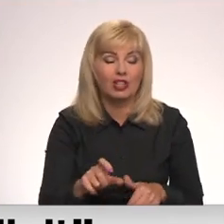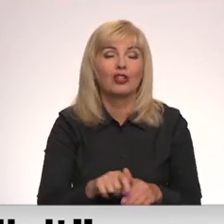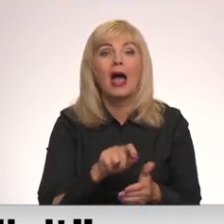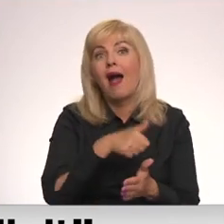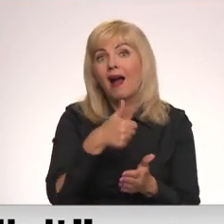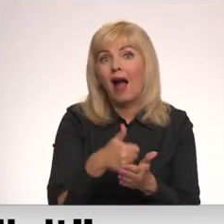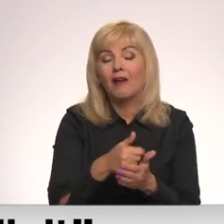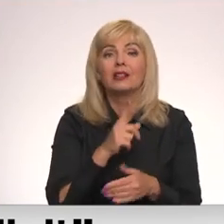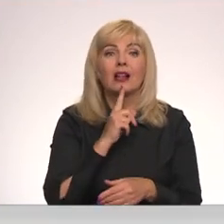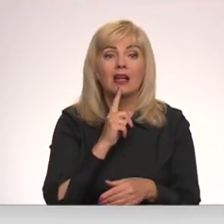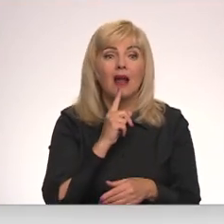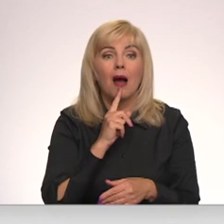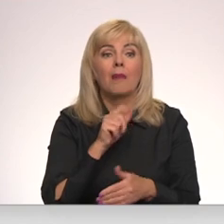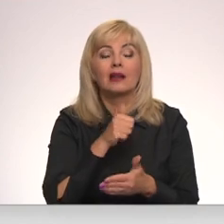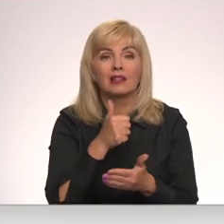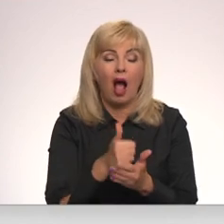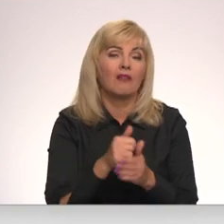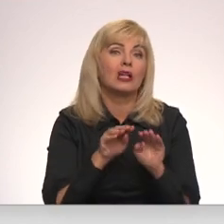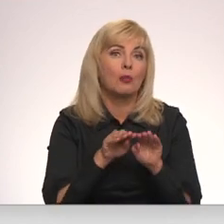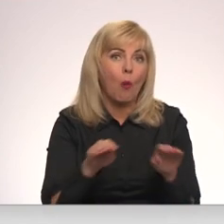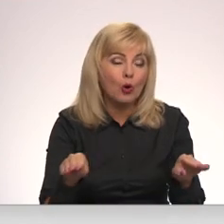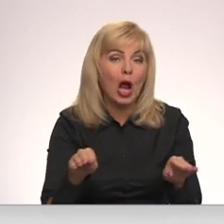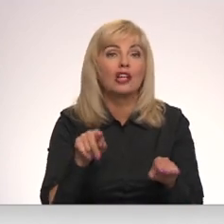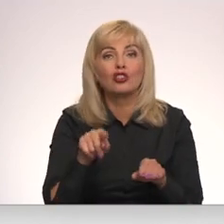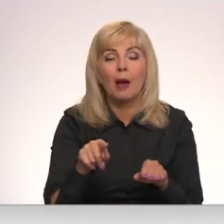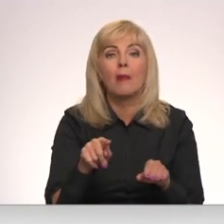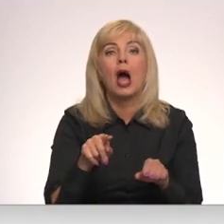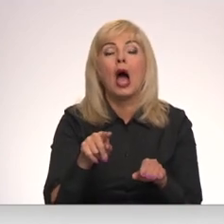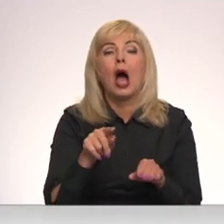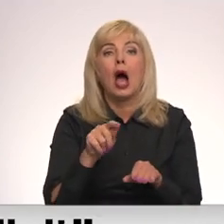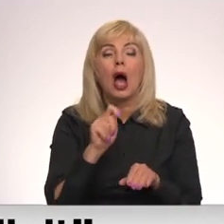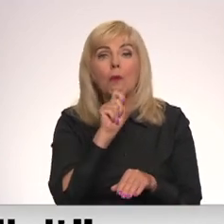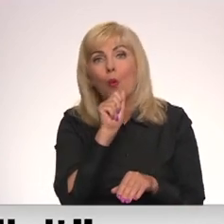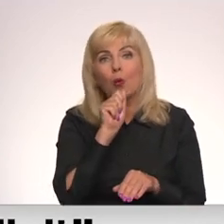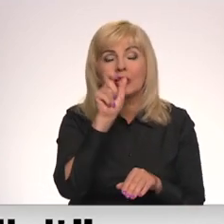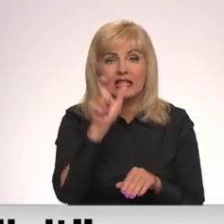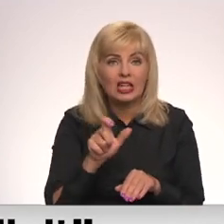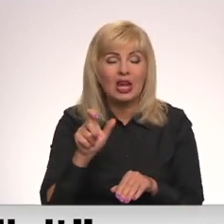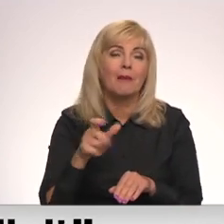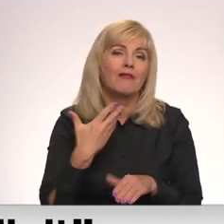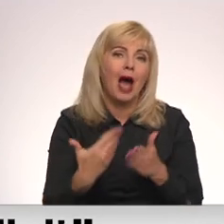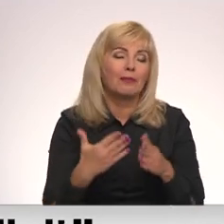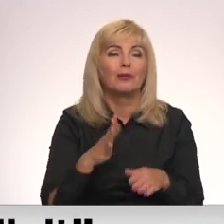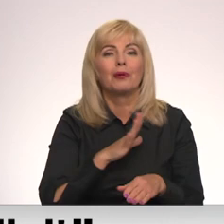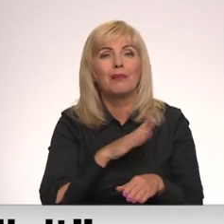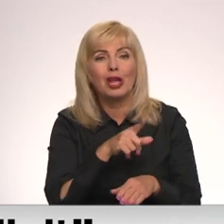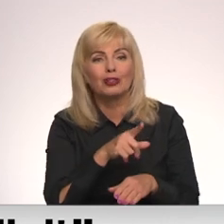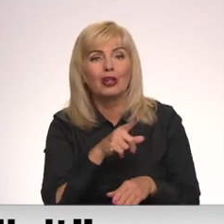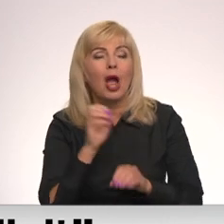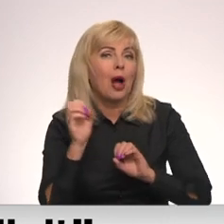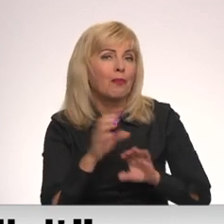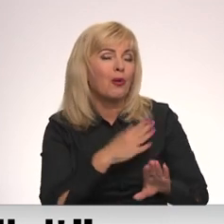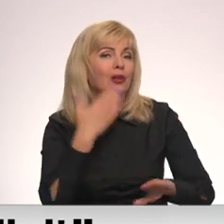Galvenais ir Liepājas mugurkauls un tie mūziķi, kam šie varbūt ne, bet tie bijušie Putvēņi dēļ,